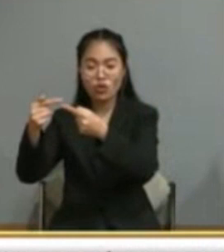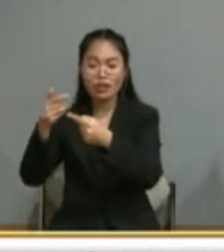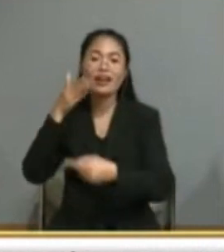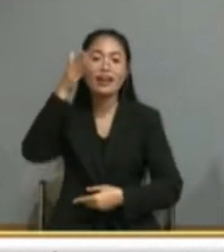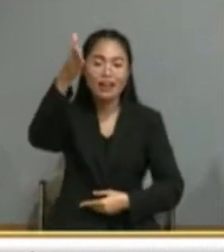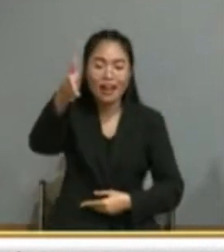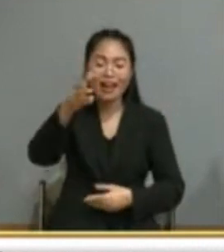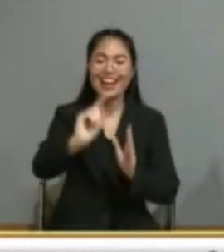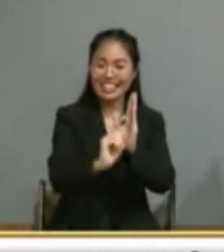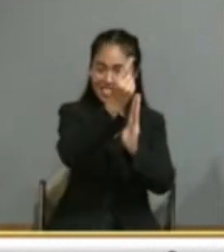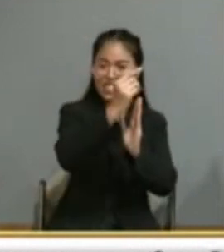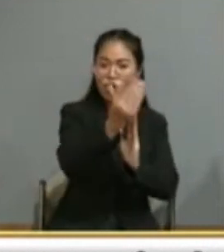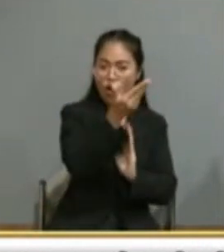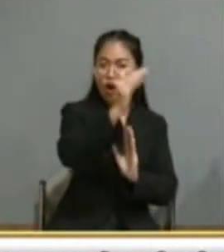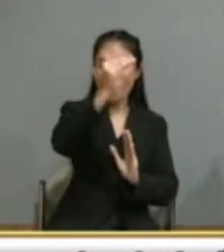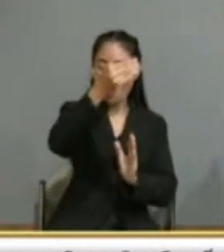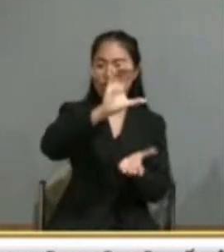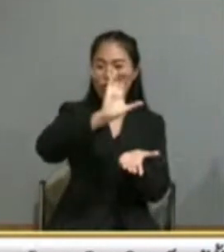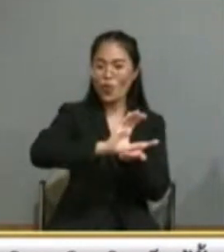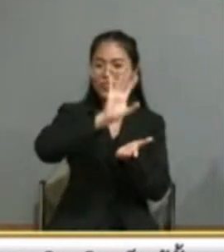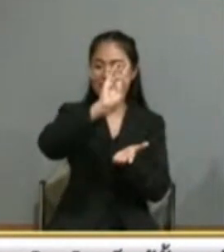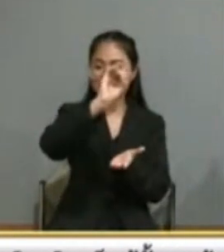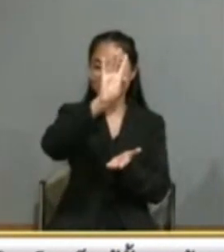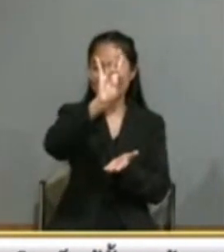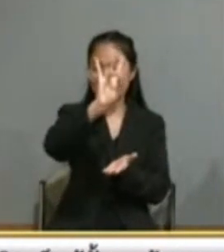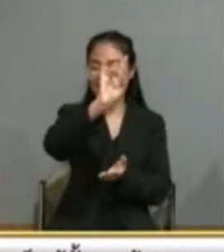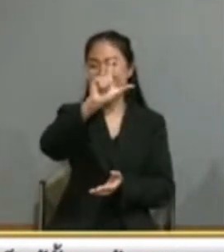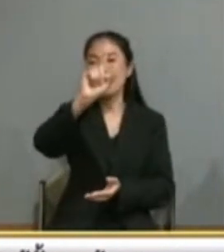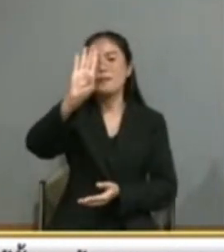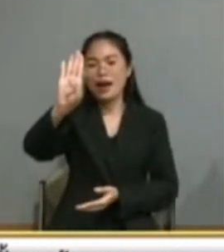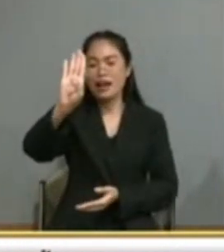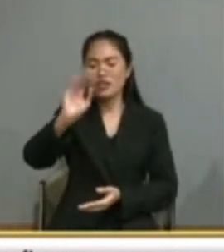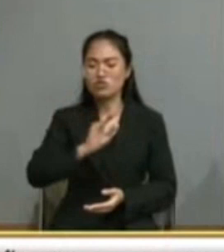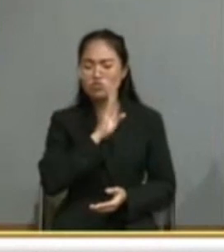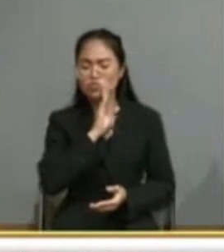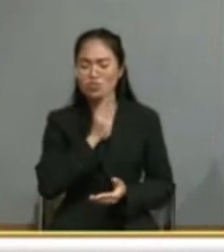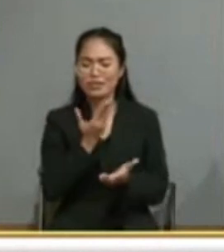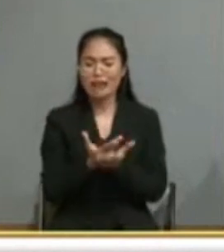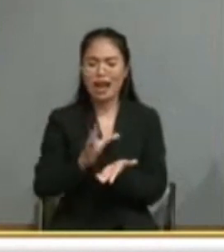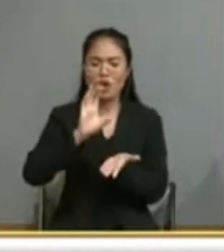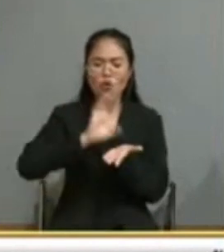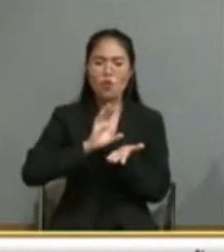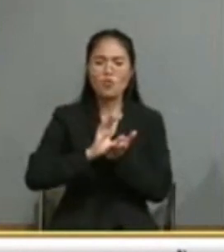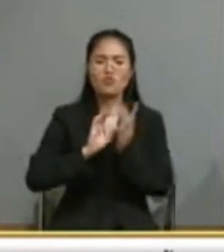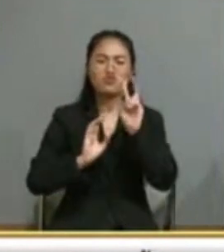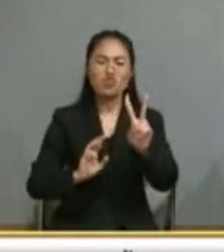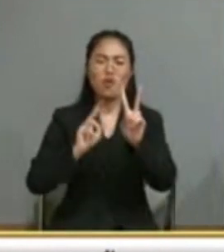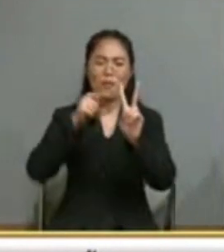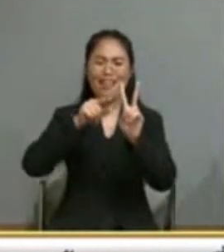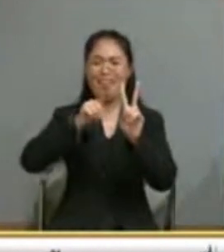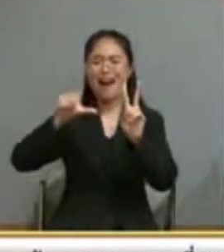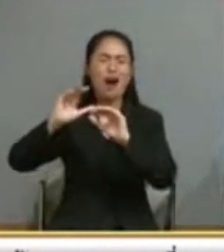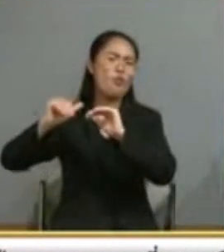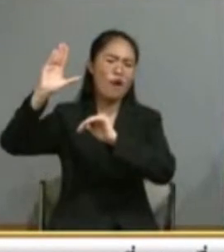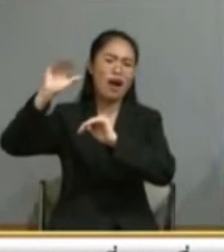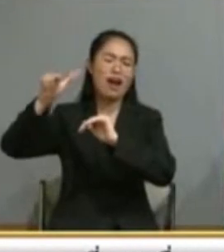ระรงต่อไปนี่คอครั้งแรกฉันขอยนยันษ์ ถึงแม้วจะต้องใช้งบประมาณถึงสองพั กวล